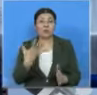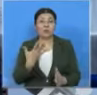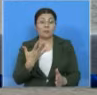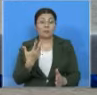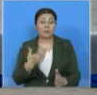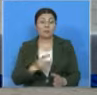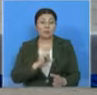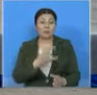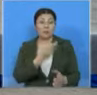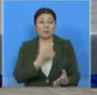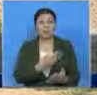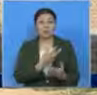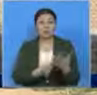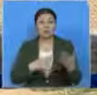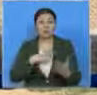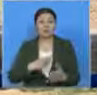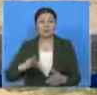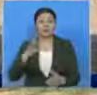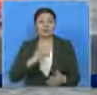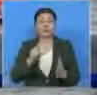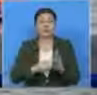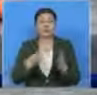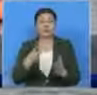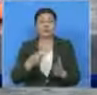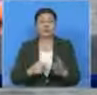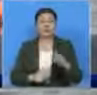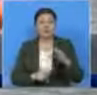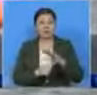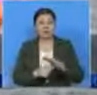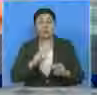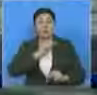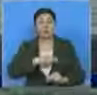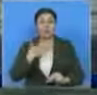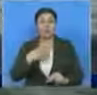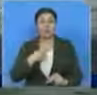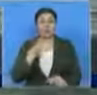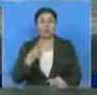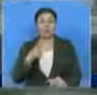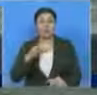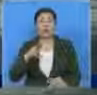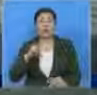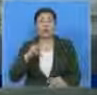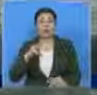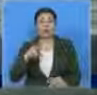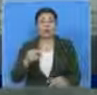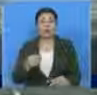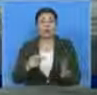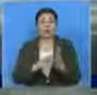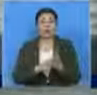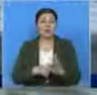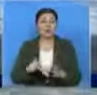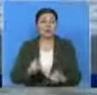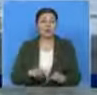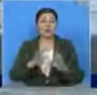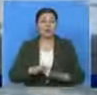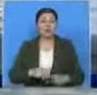бала. Облыс бойынша биыл 72 жағажай жұмыс істеп тұр, оның 51-і коммуналдық, ал қала бойынша 18 орында суға шомылуға